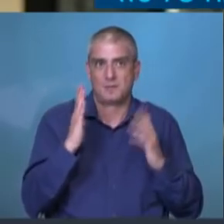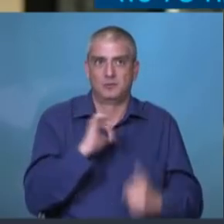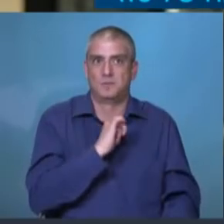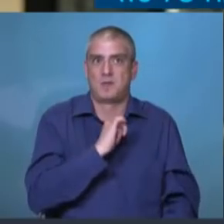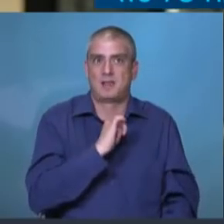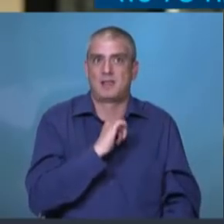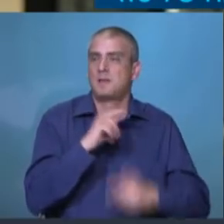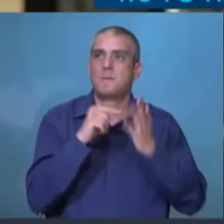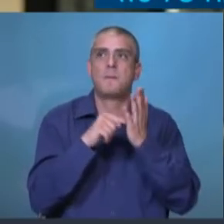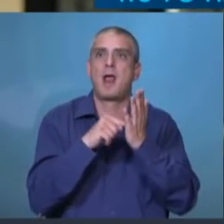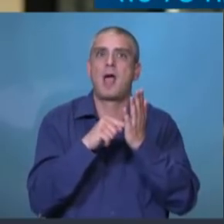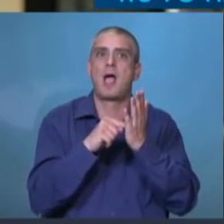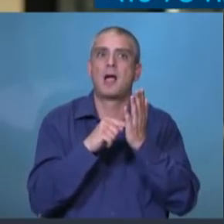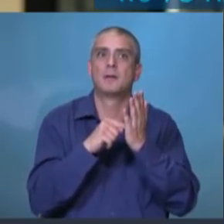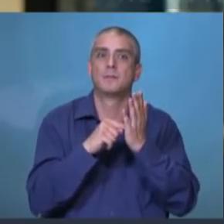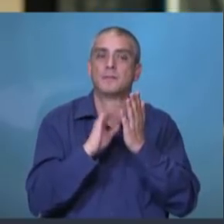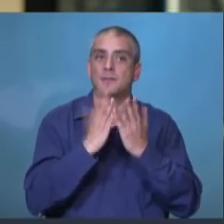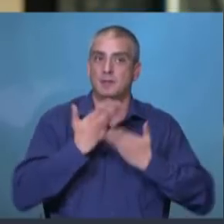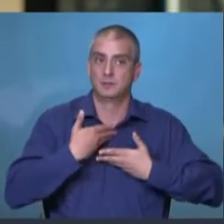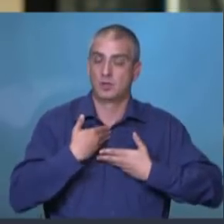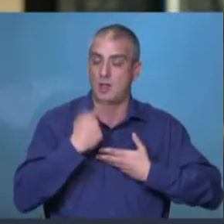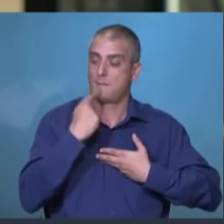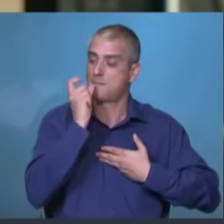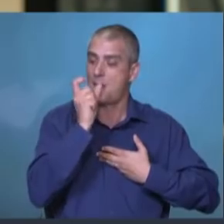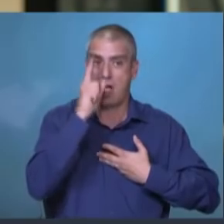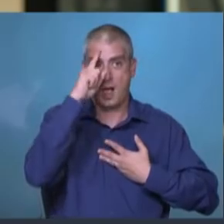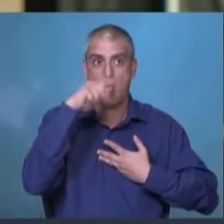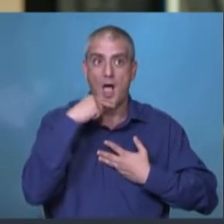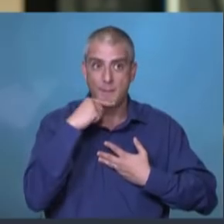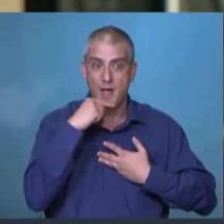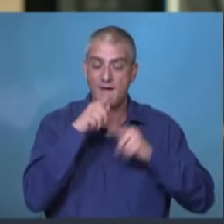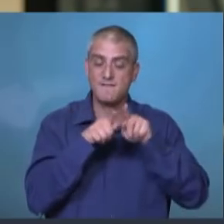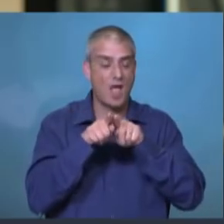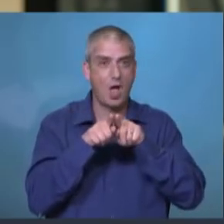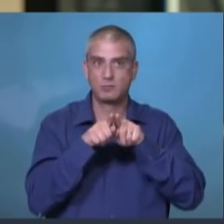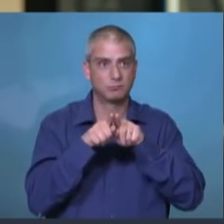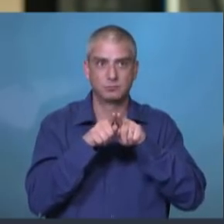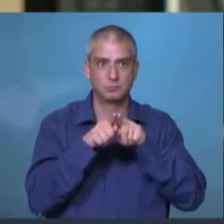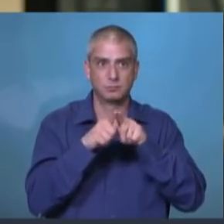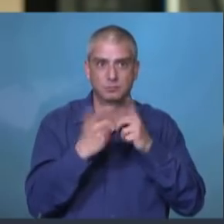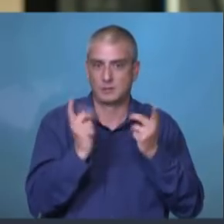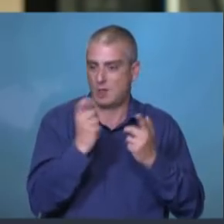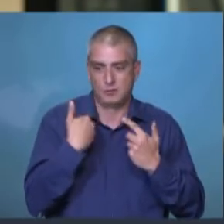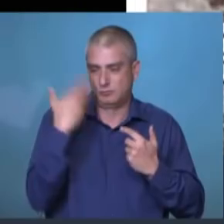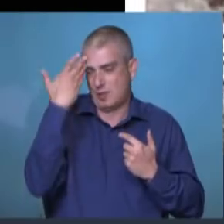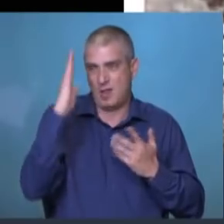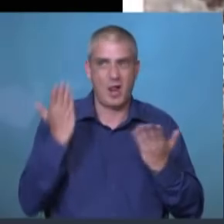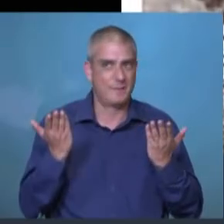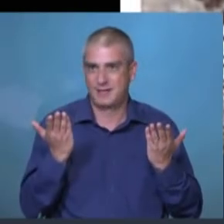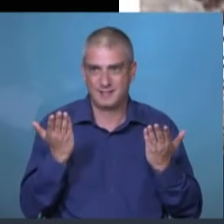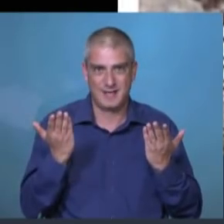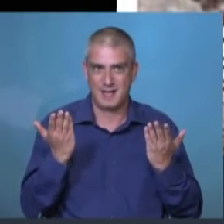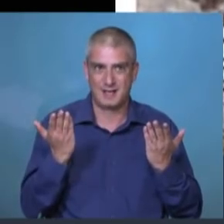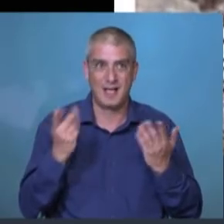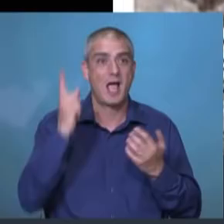מעניין, כי בצד שלי, המילה אבא ואחות, הם לא מילים שאני מכירה.